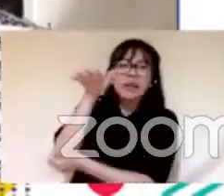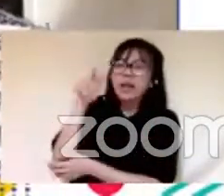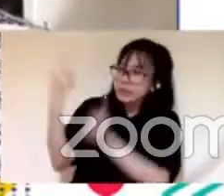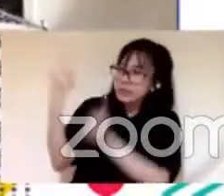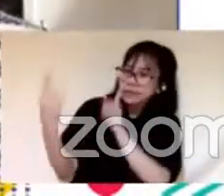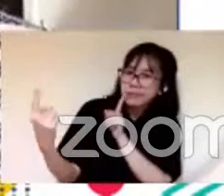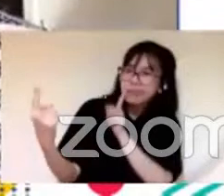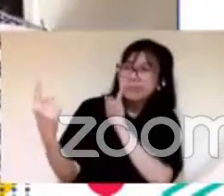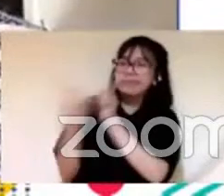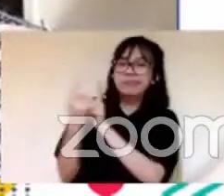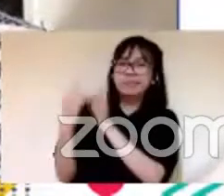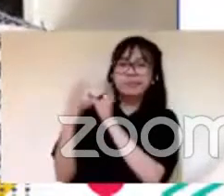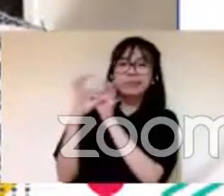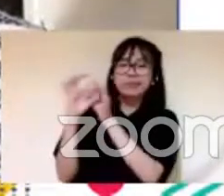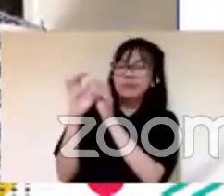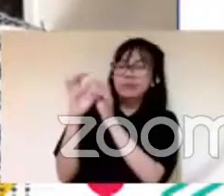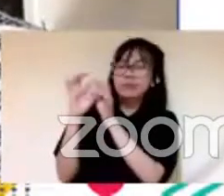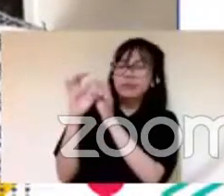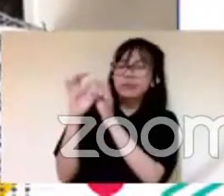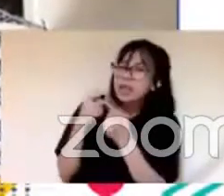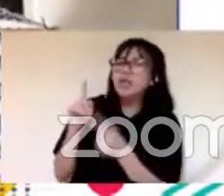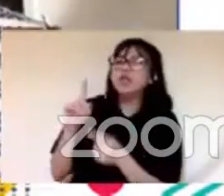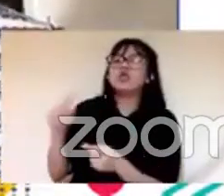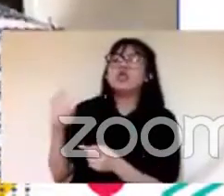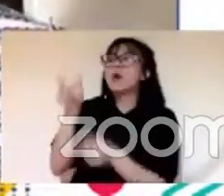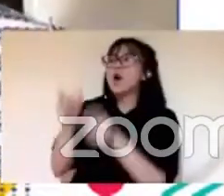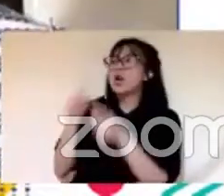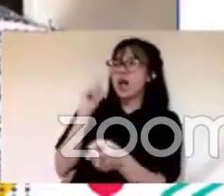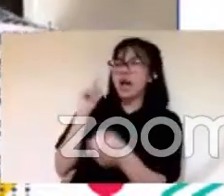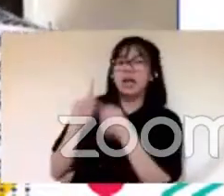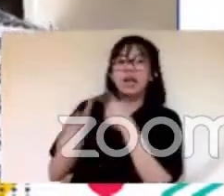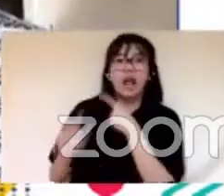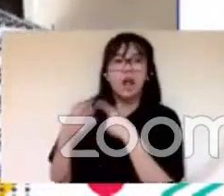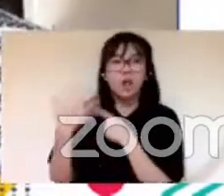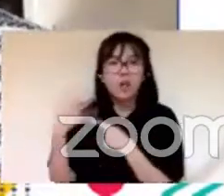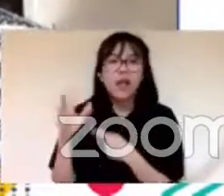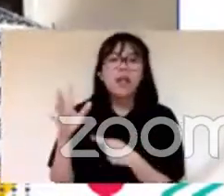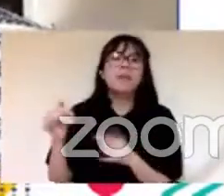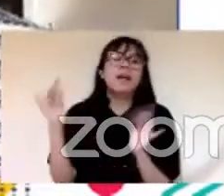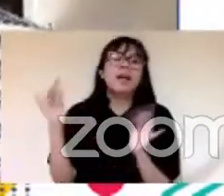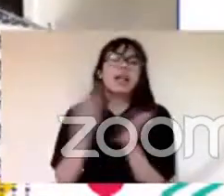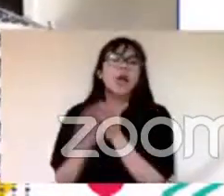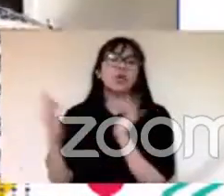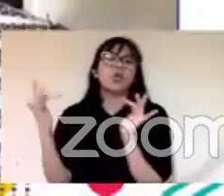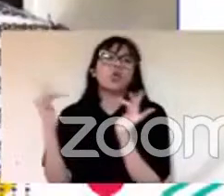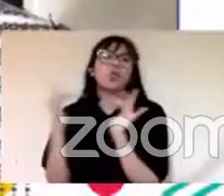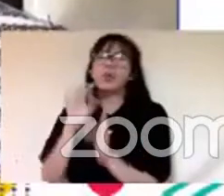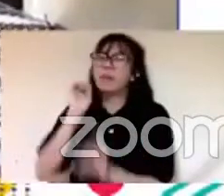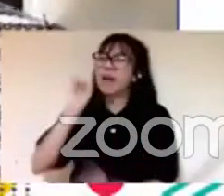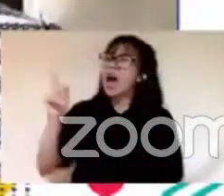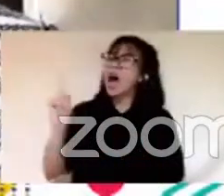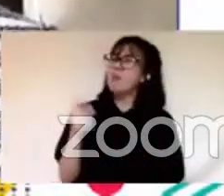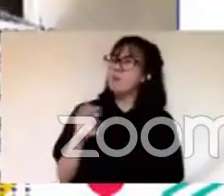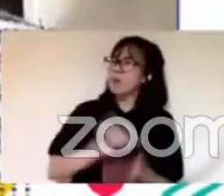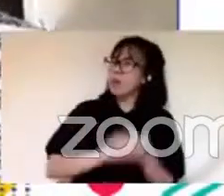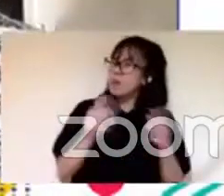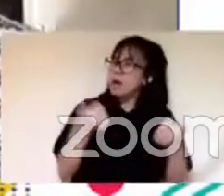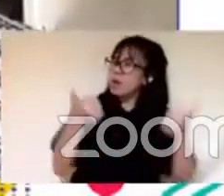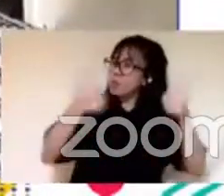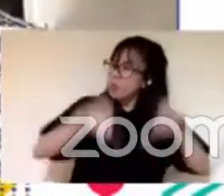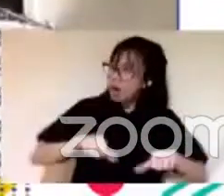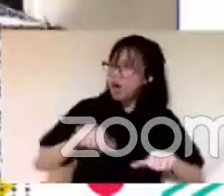itu terkait dengan orang yang kita kenal gitu ya, silahkan bisa dihubungi, dilarang, atau melalui platformnya kita